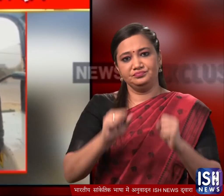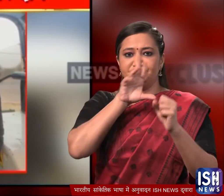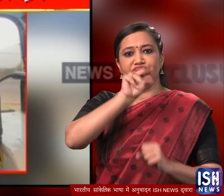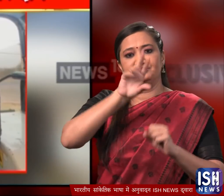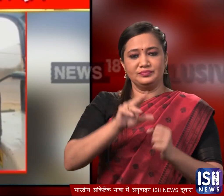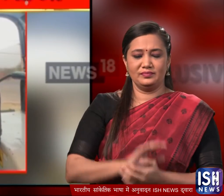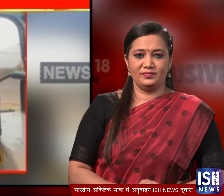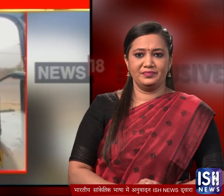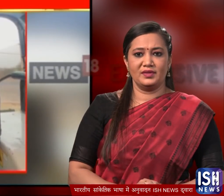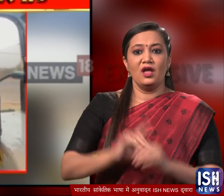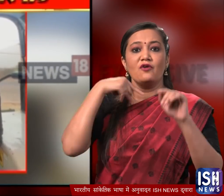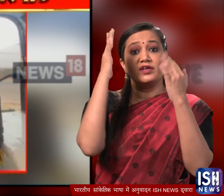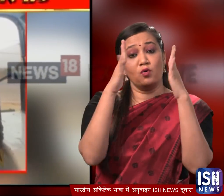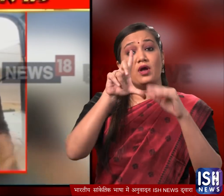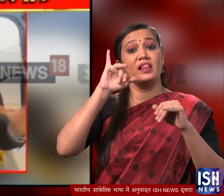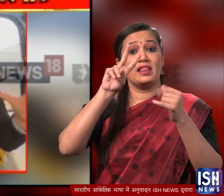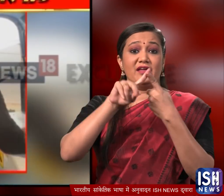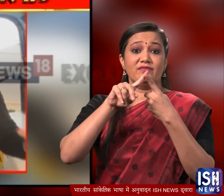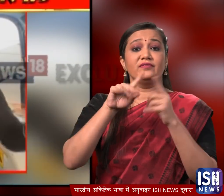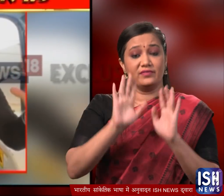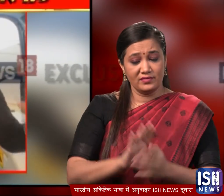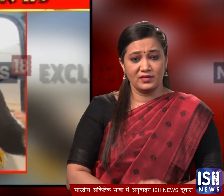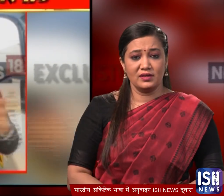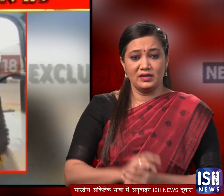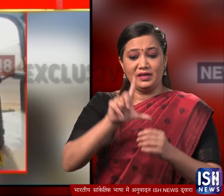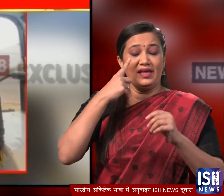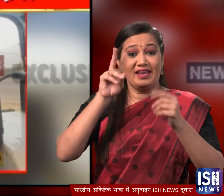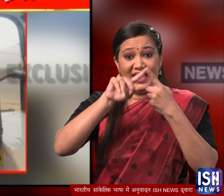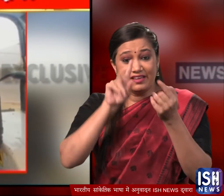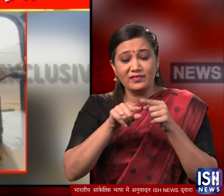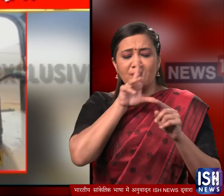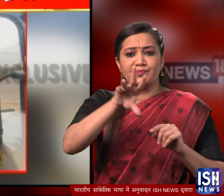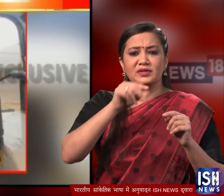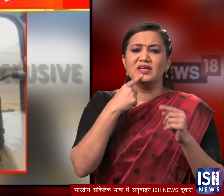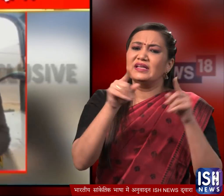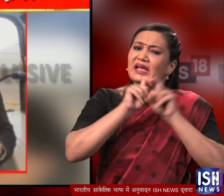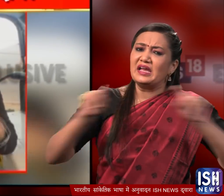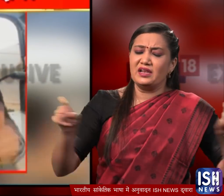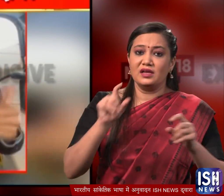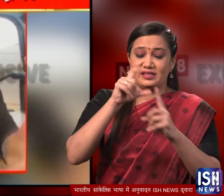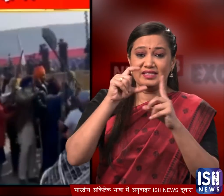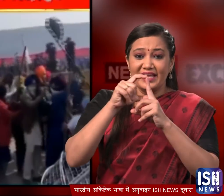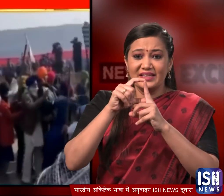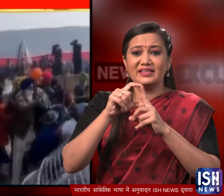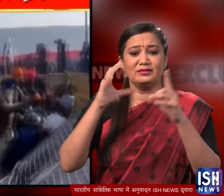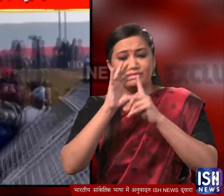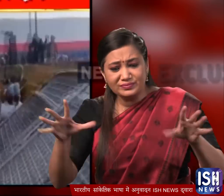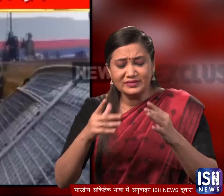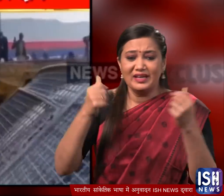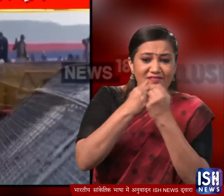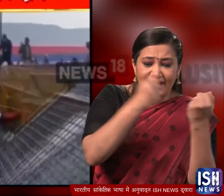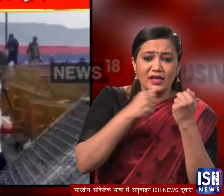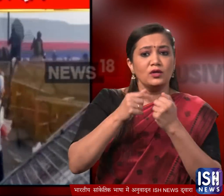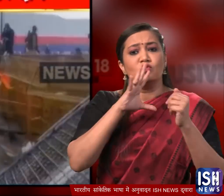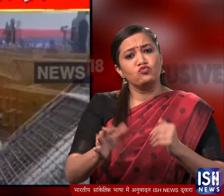दिखा और कहा जा रहा है कि उस वक्त वो एक फेसबुक लाइव कर रहा था। फेसबुक लाइव के दौरान भी दीप ने जो कहा उससे साफ था कि दिल्ली में हुई